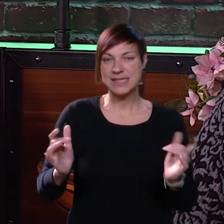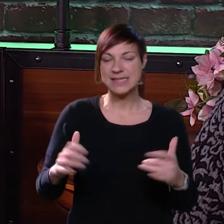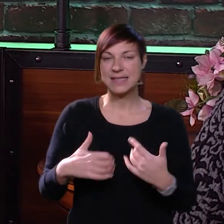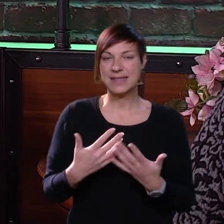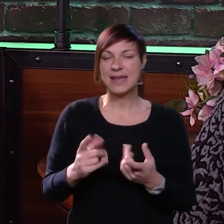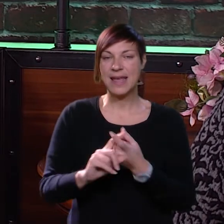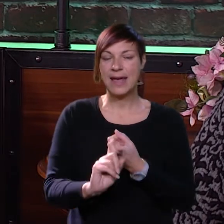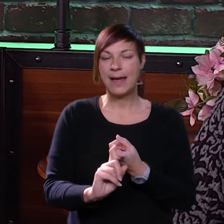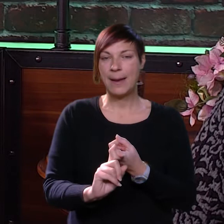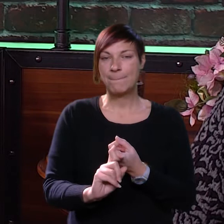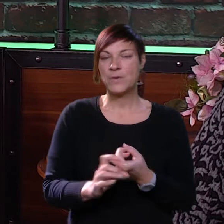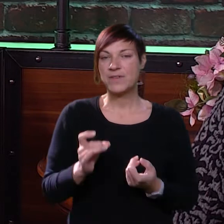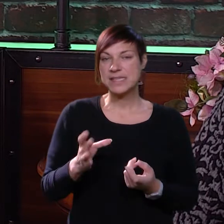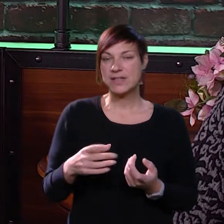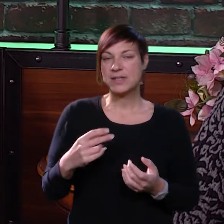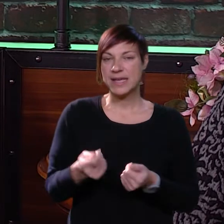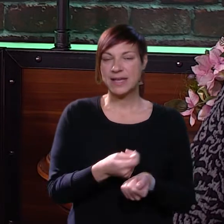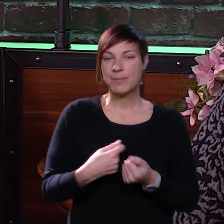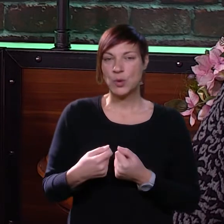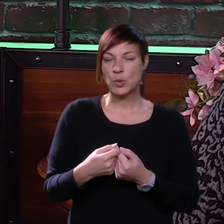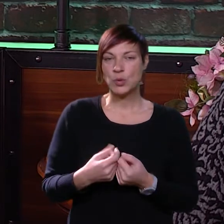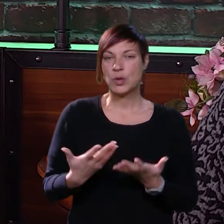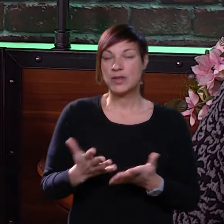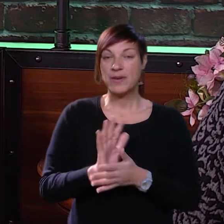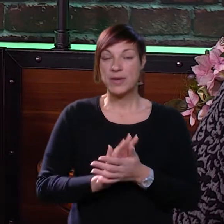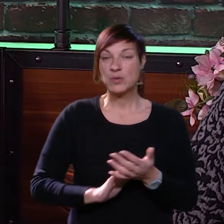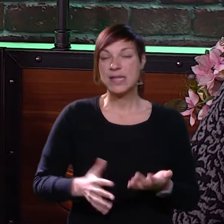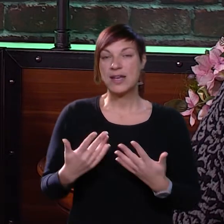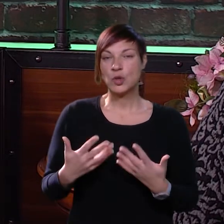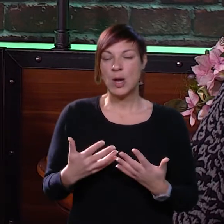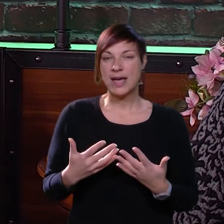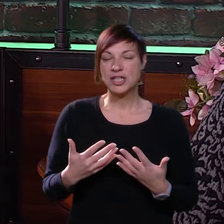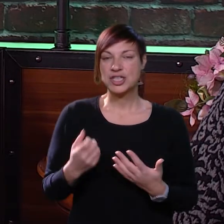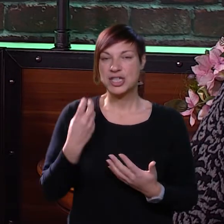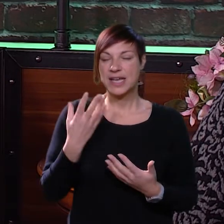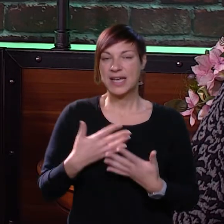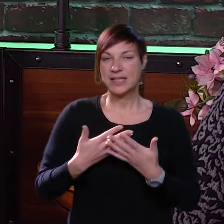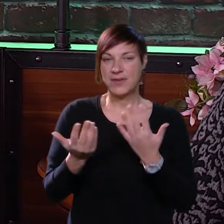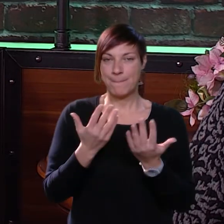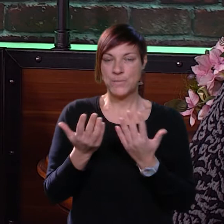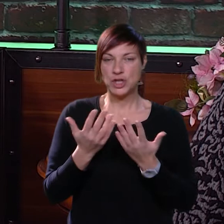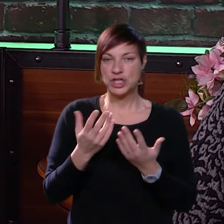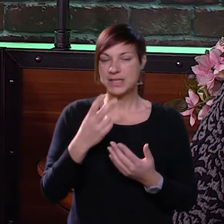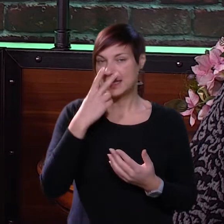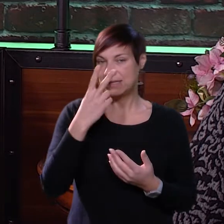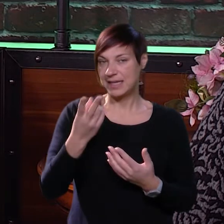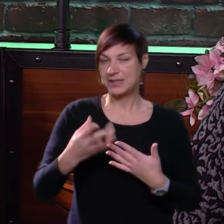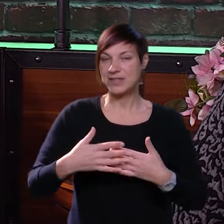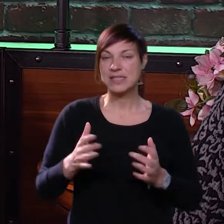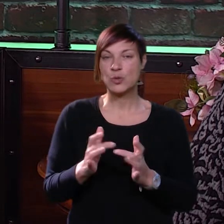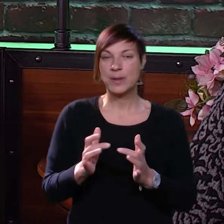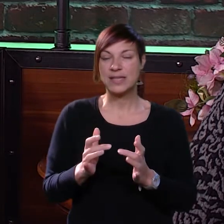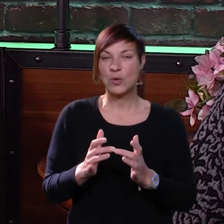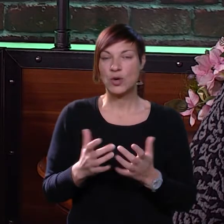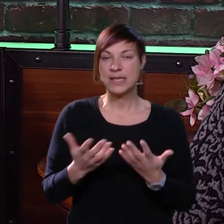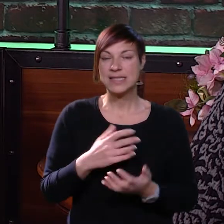sa interneta, povezali nas odmah sa nekim udrugama, onda vam je nekako odmah u startu lakše kad vi pročitate, kad vidite, kad